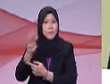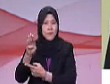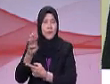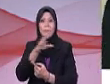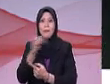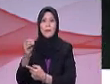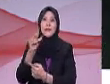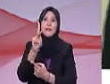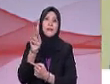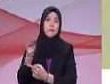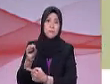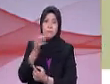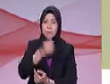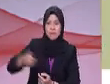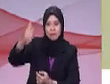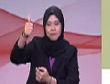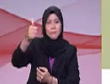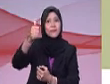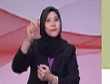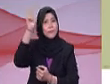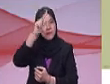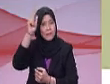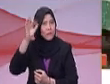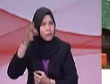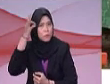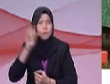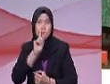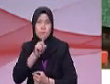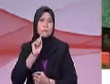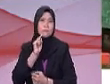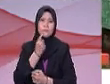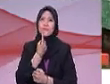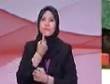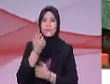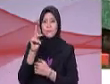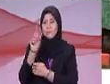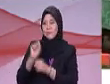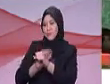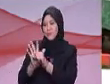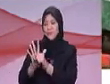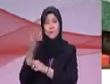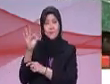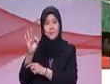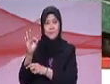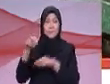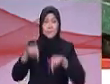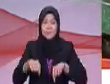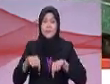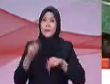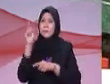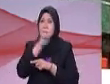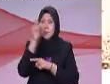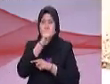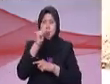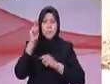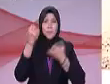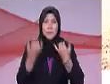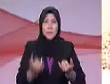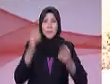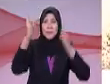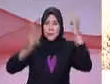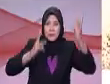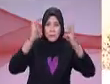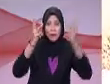juga Ketua Menteri. Kerajaan Persekutuan memandang serius kes penularan COVID-19 di negara ini yang semakin membimbangkan